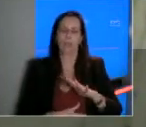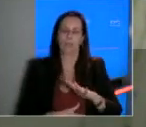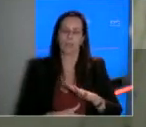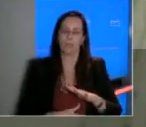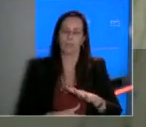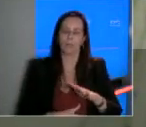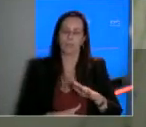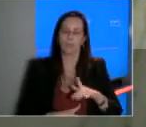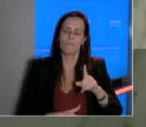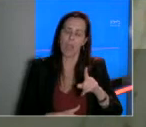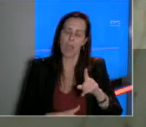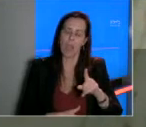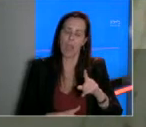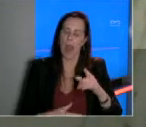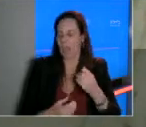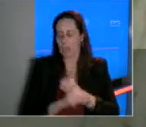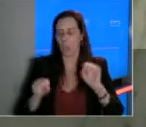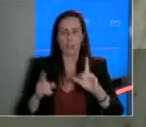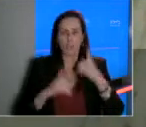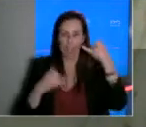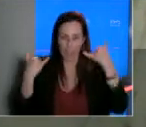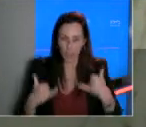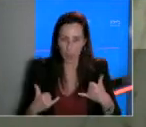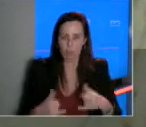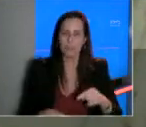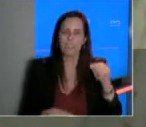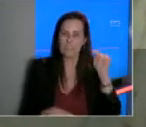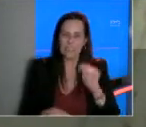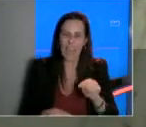המערכה היא על הדמוקרטיה. מה שהיה היום הוא